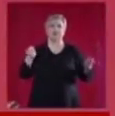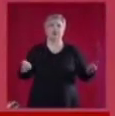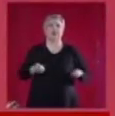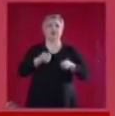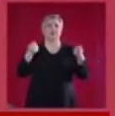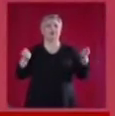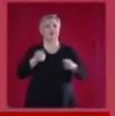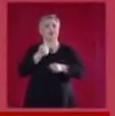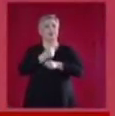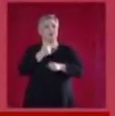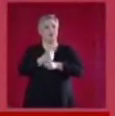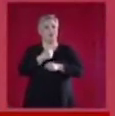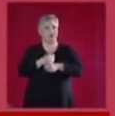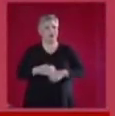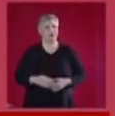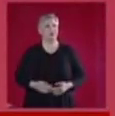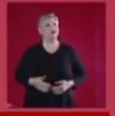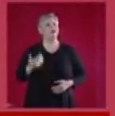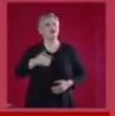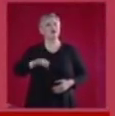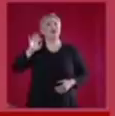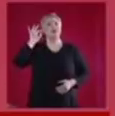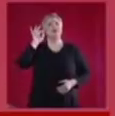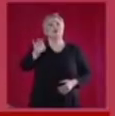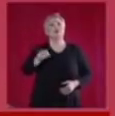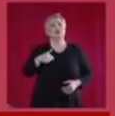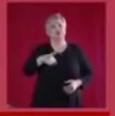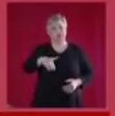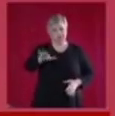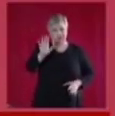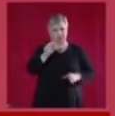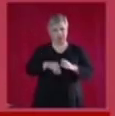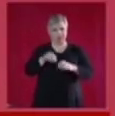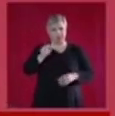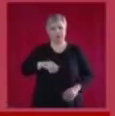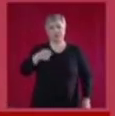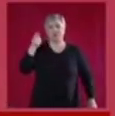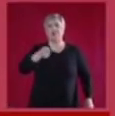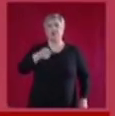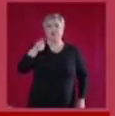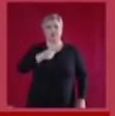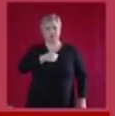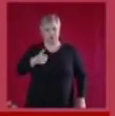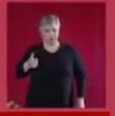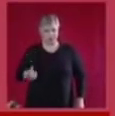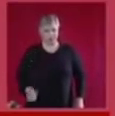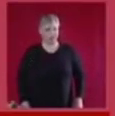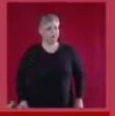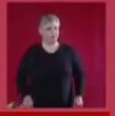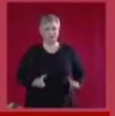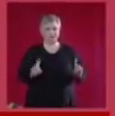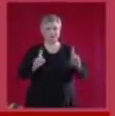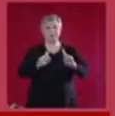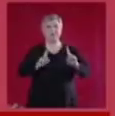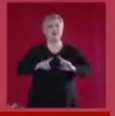αυτές τις εκλογές δεν είναι απλά να καταγράψουμε ένα καλό σκορ στόχος μας είναι να φέρουμε